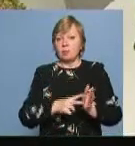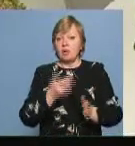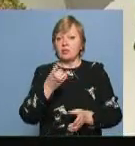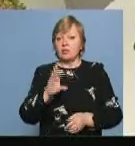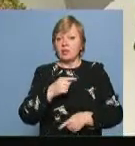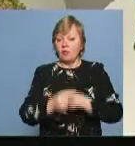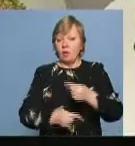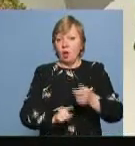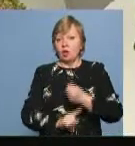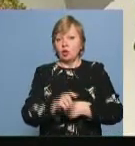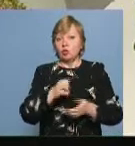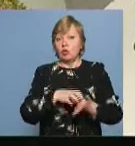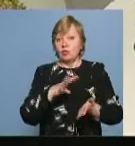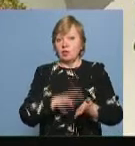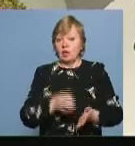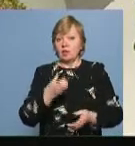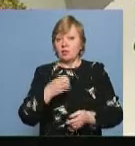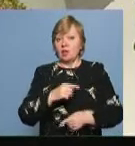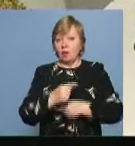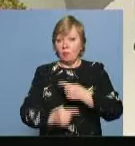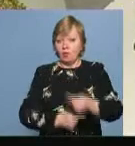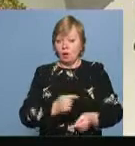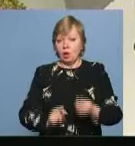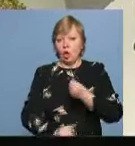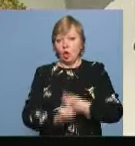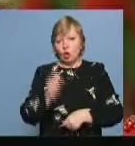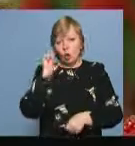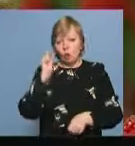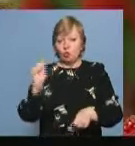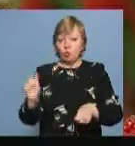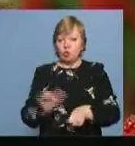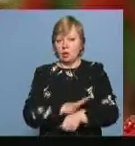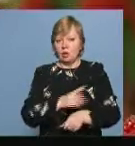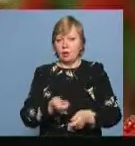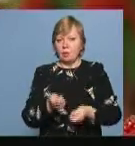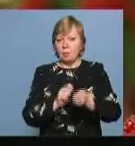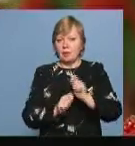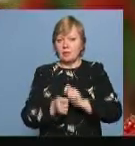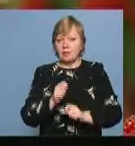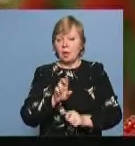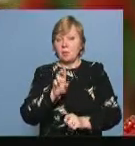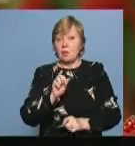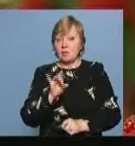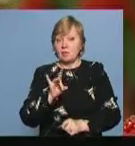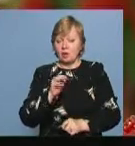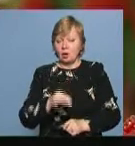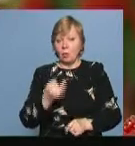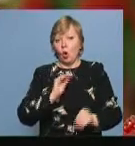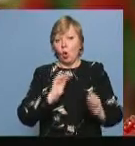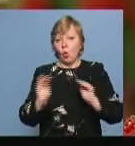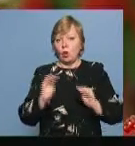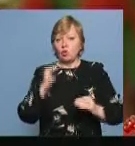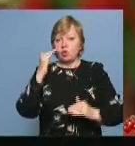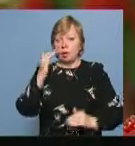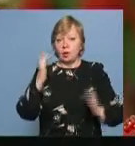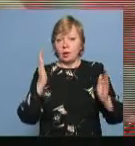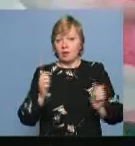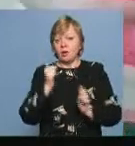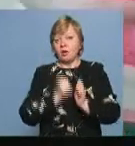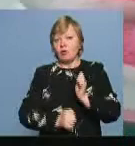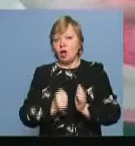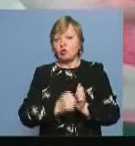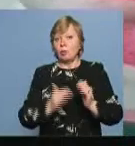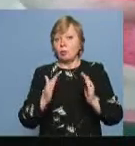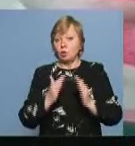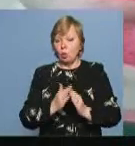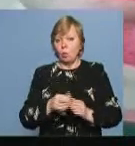воткинские мастерицы так наловчились плести бисерные шедевры, что подобные картины украшали без преувеличения каждый дом. Участники выставки не